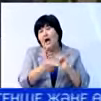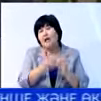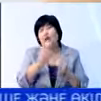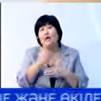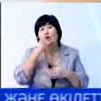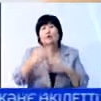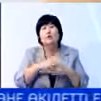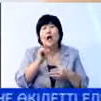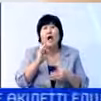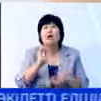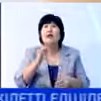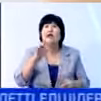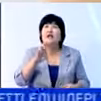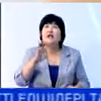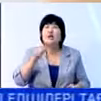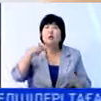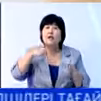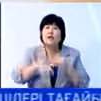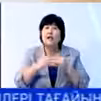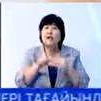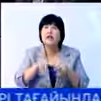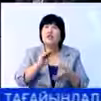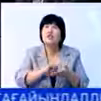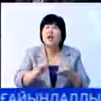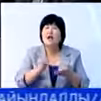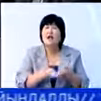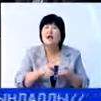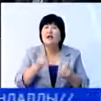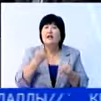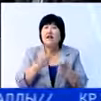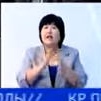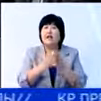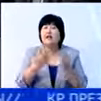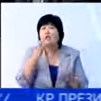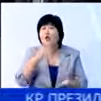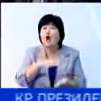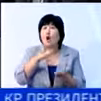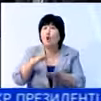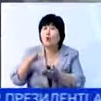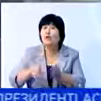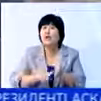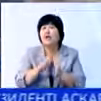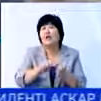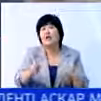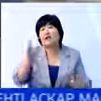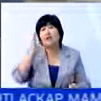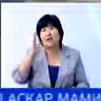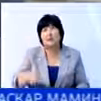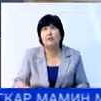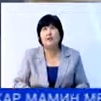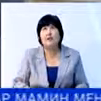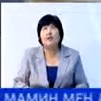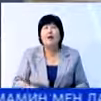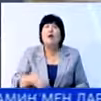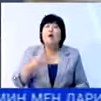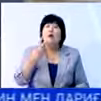Жуырда ақын Яссауидің жерасты тіршілігіне байланысты жазылған «Сары кітап» атты екі томдығын жарыққа шығармақ. Екі әлемнің арасындағы